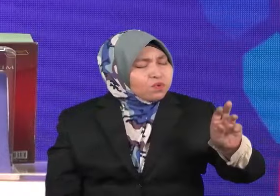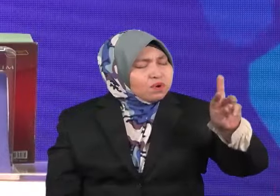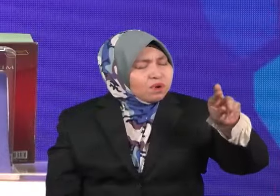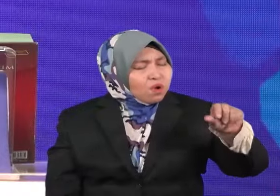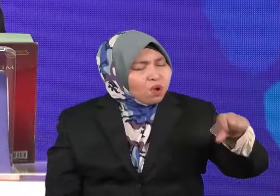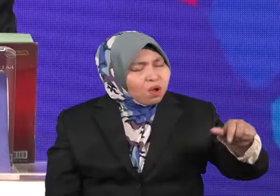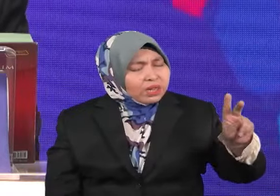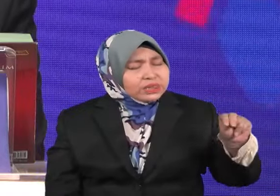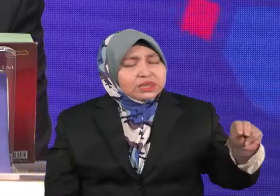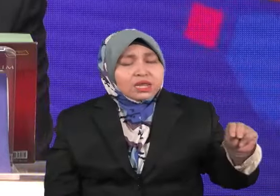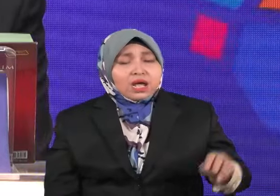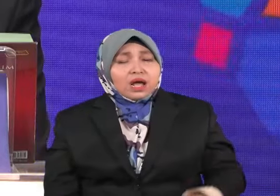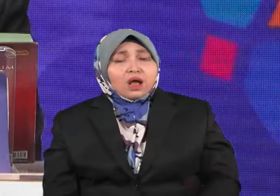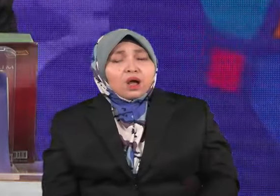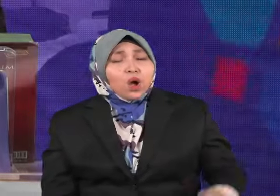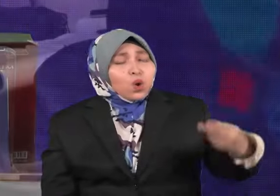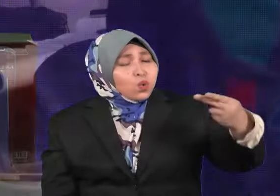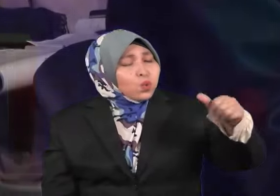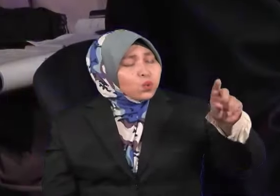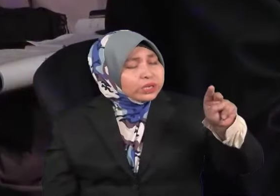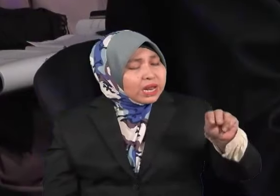وَالْفُرْقَانِ